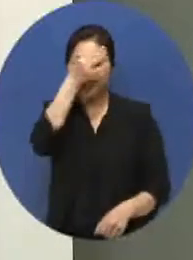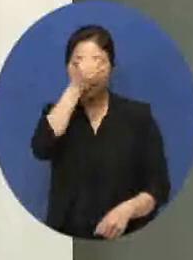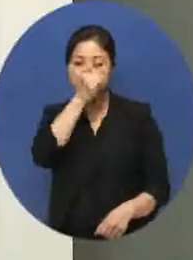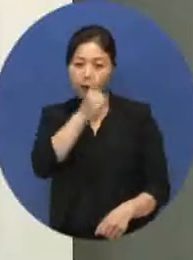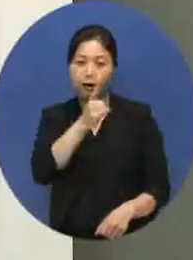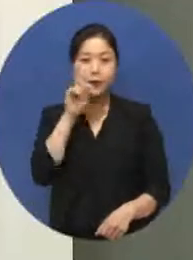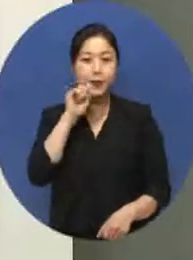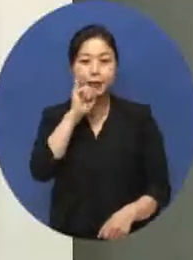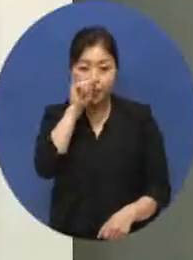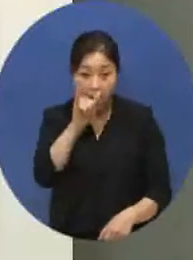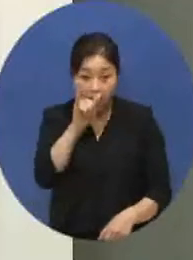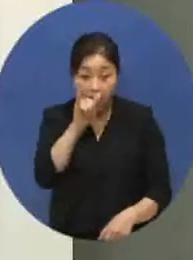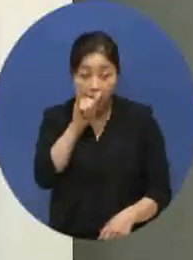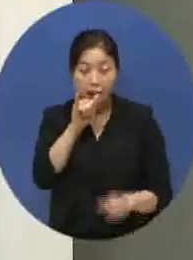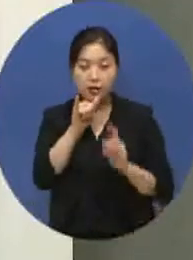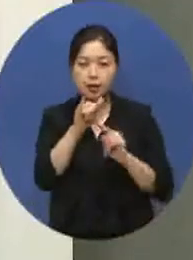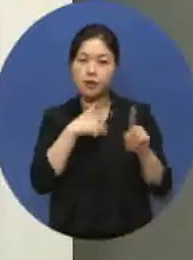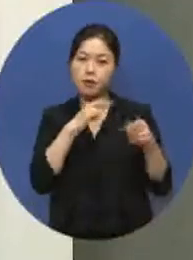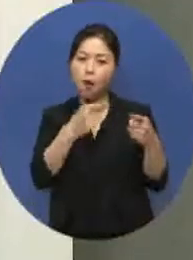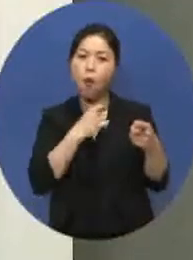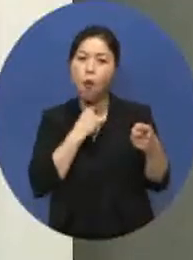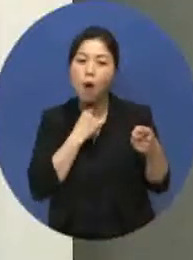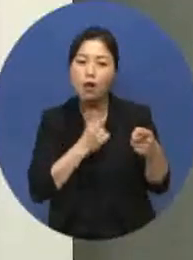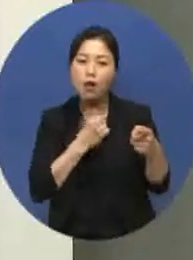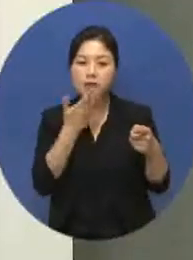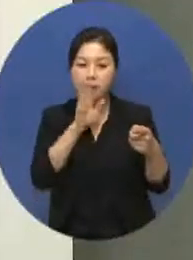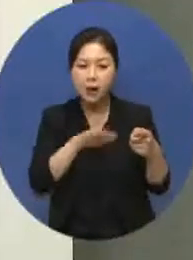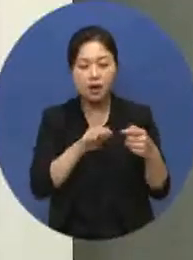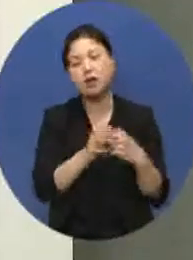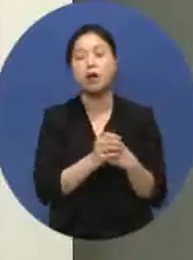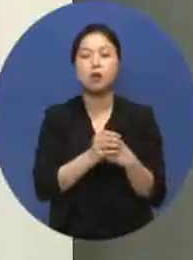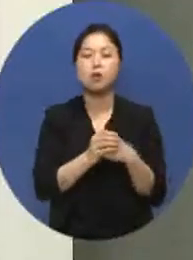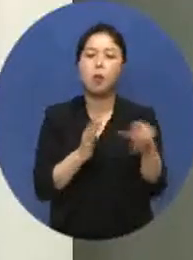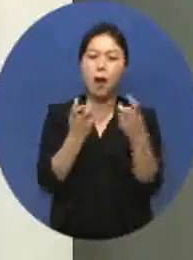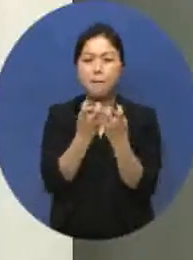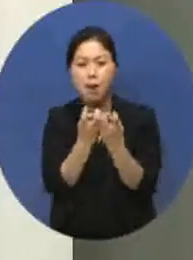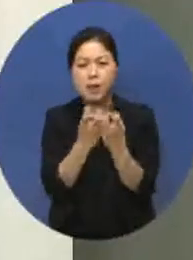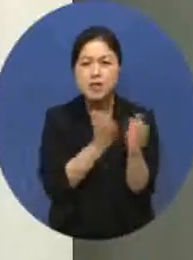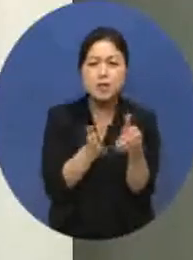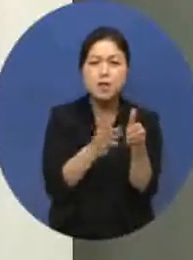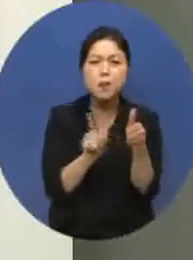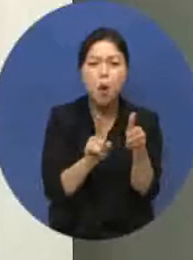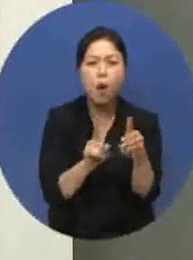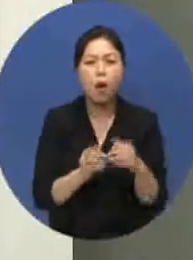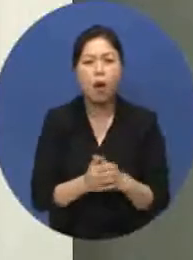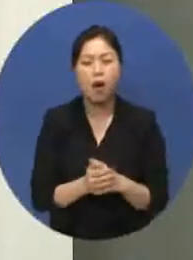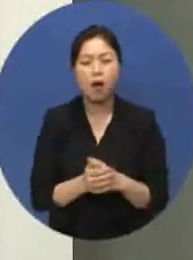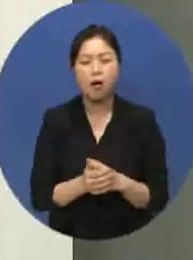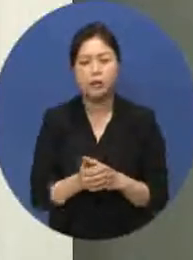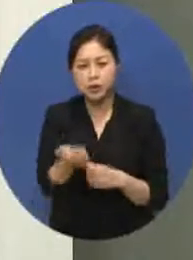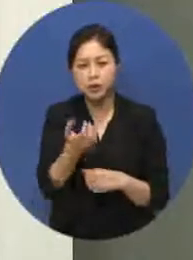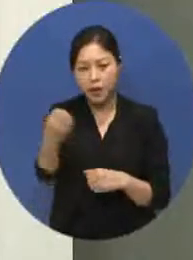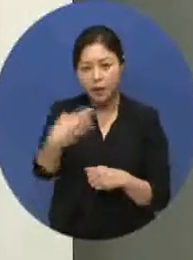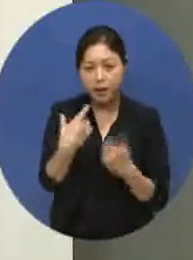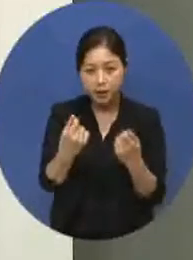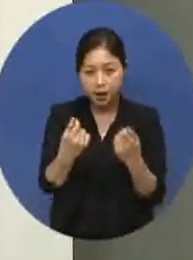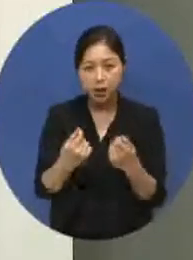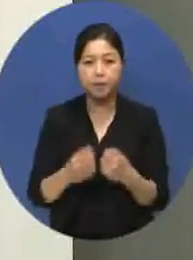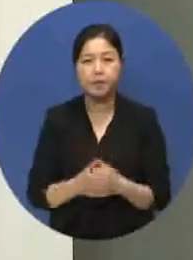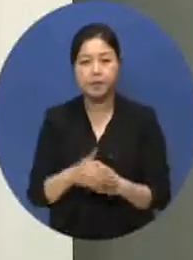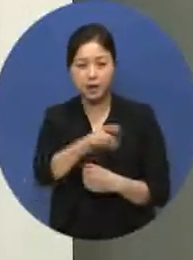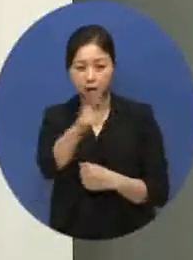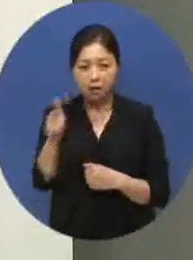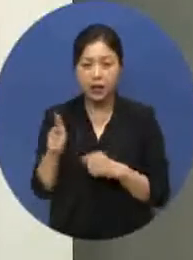참 길이 어떻게 열리는 거에 대해서 예. 궁금해야 할 거예요. 예. 지금 말씀하신 예. 막 그런